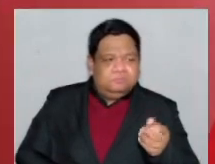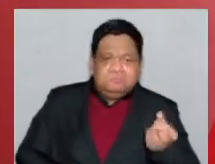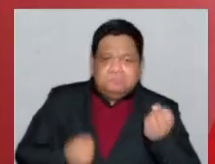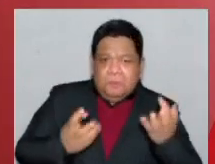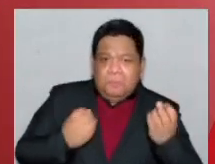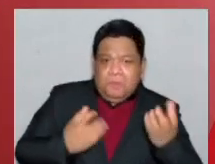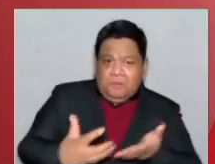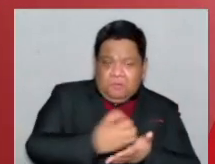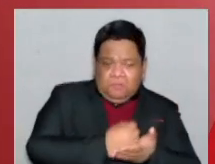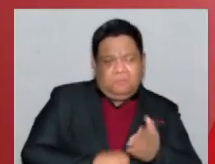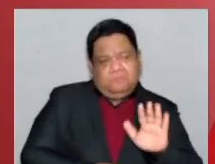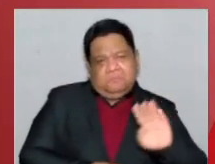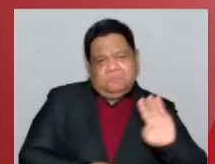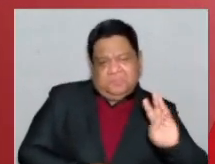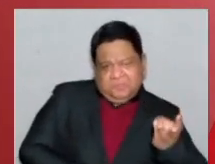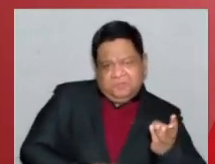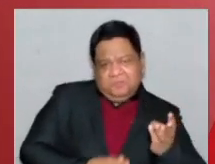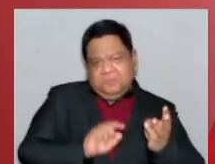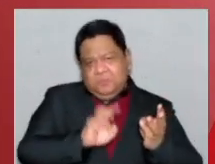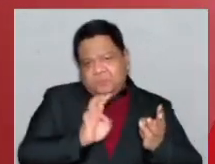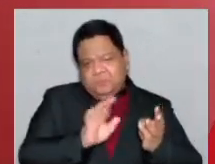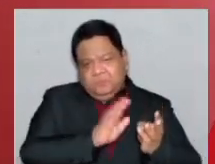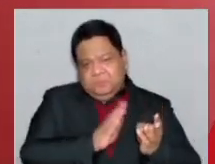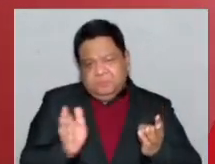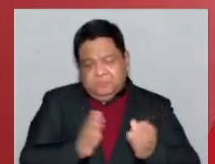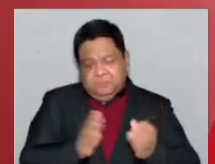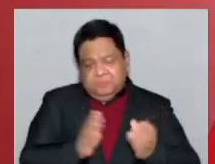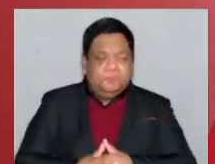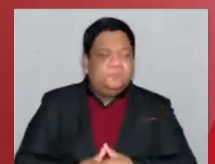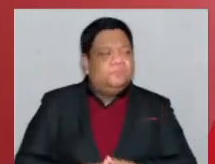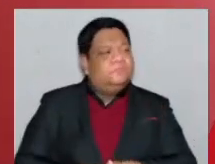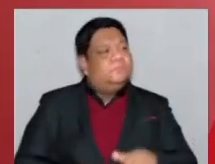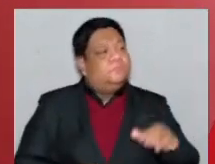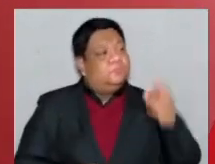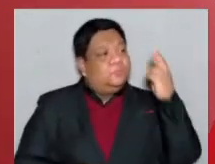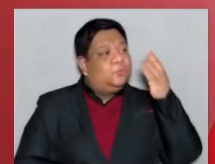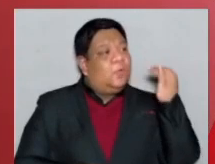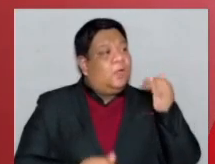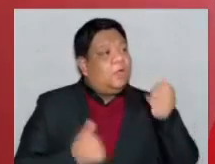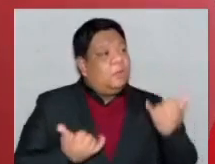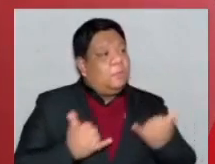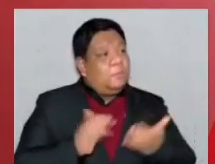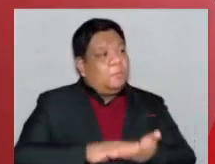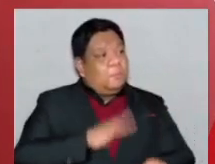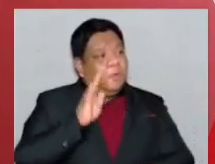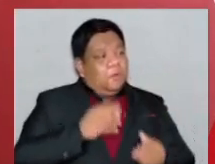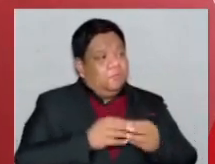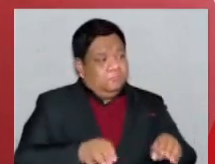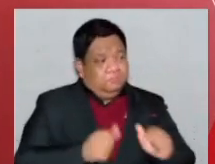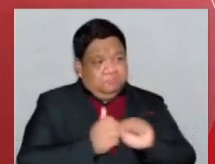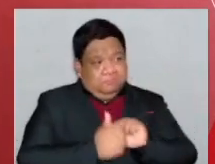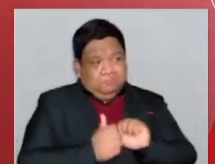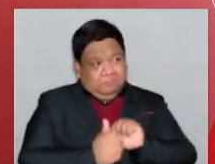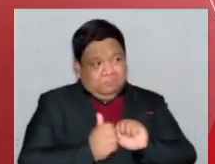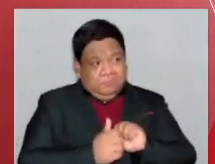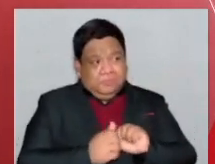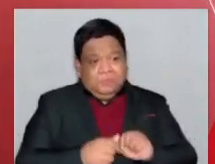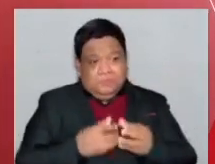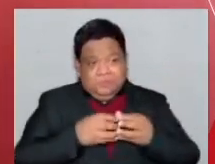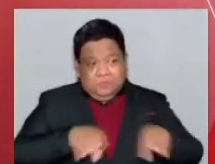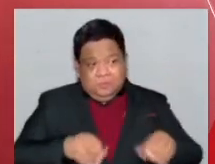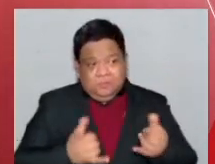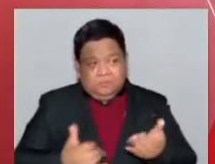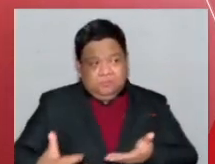So, pangunahin ang dahilan ngayon kung bakit may ganyan ho tayo, masasabi natin na talagang ano ho ba, yung production ho ba ng itlog natin eh,